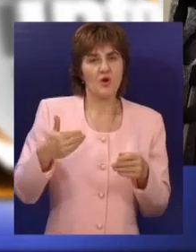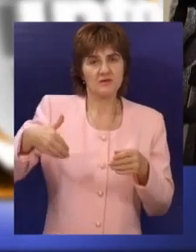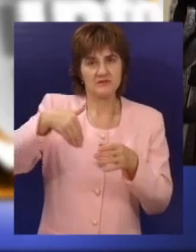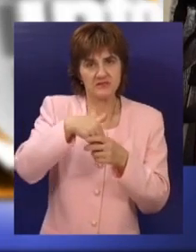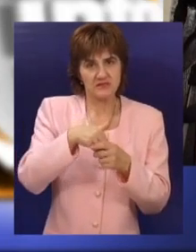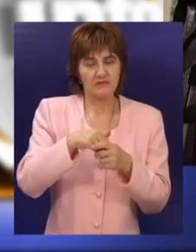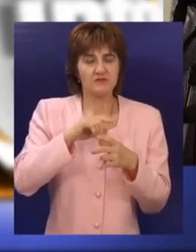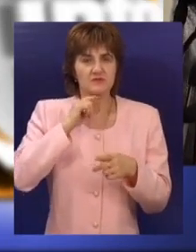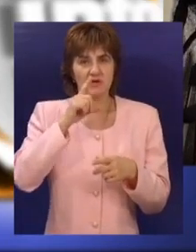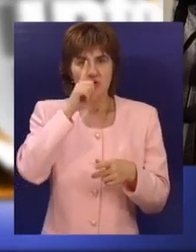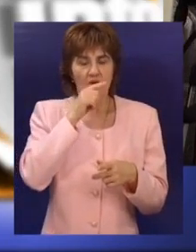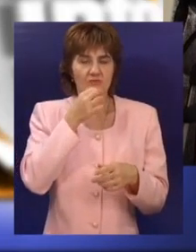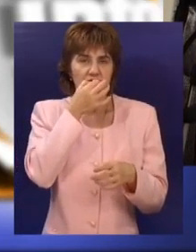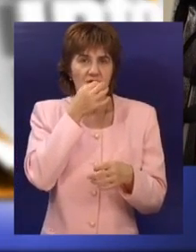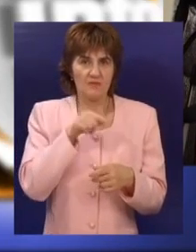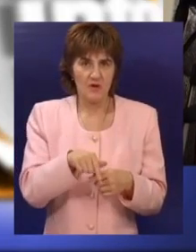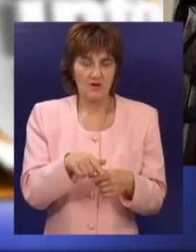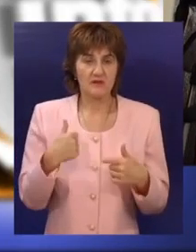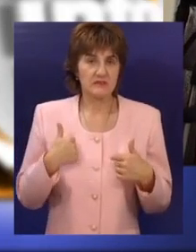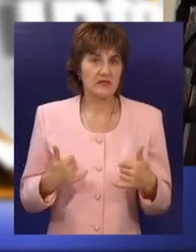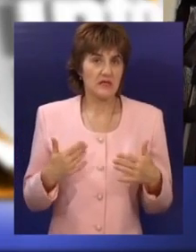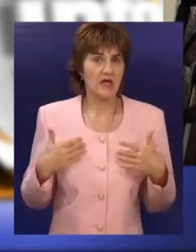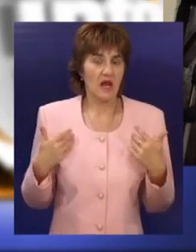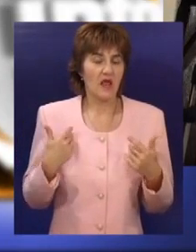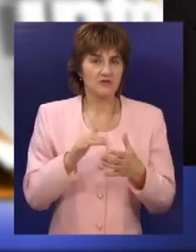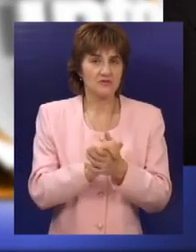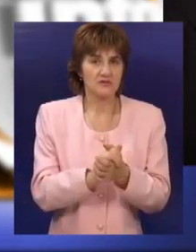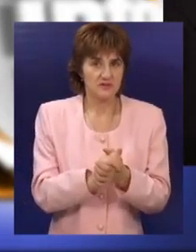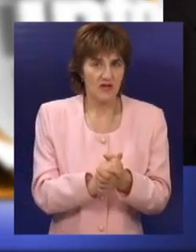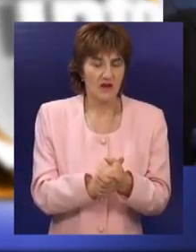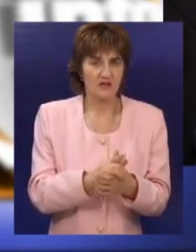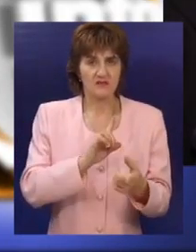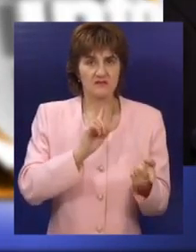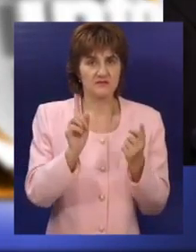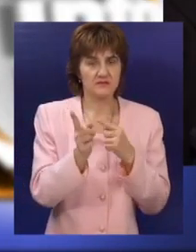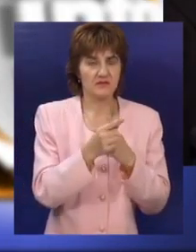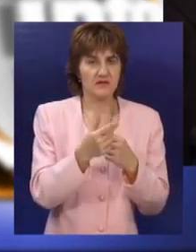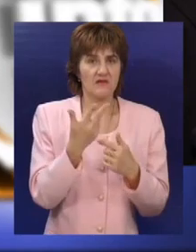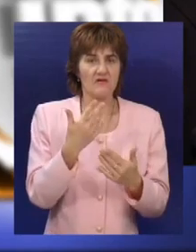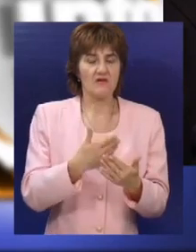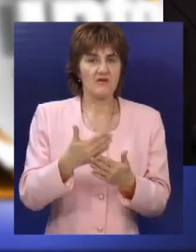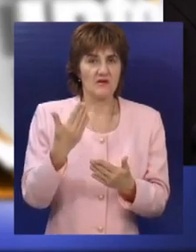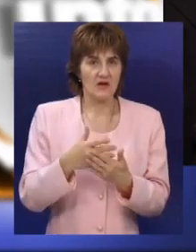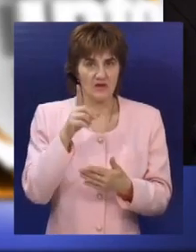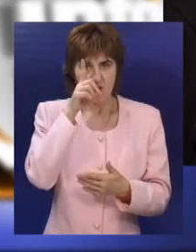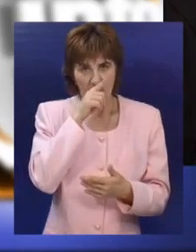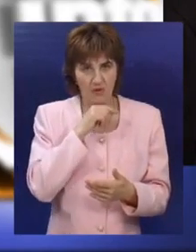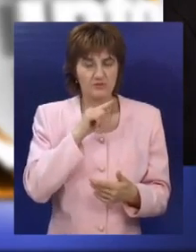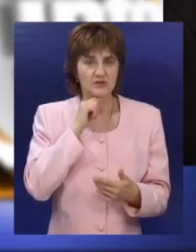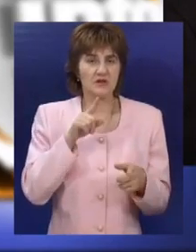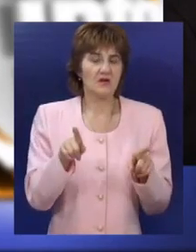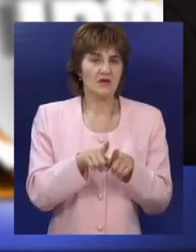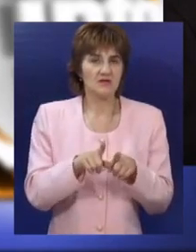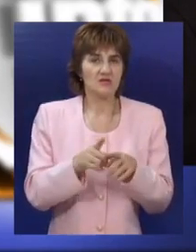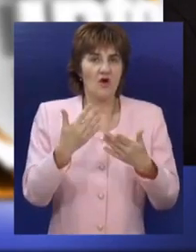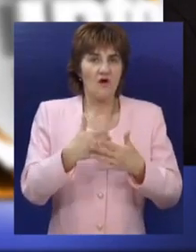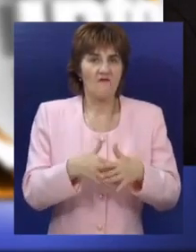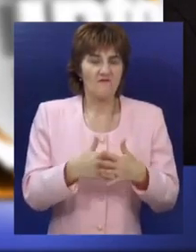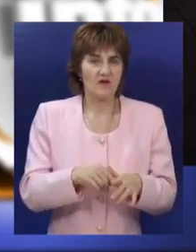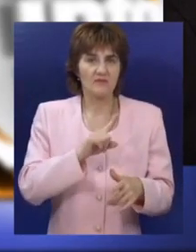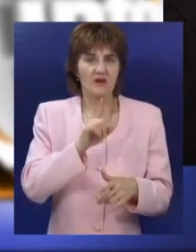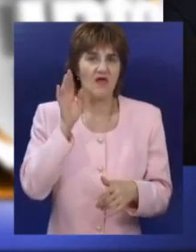i poboljšanju lokalnih zajednica uopšte. Tako da se radujemo uspostavljanju saradnje i saradnji budućem radu kako sa opštinama i gradovima, tako